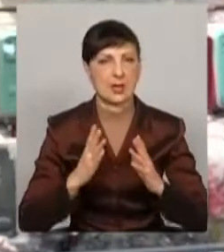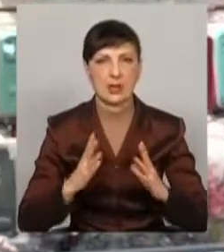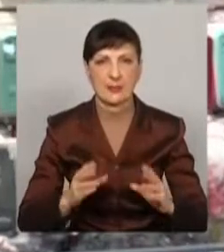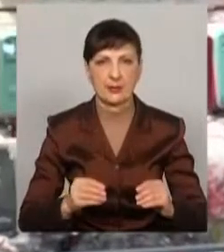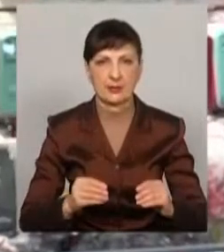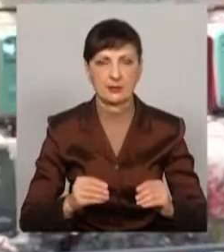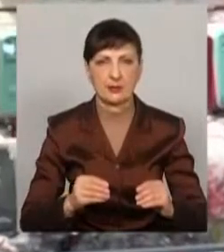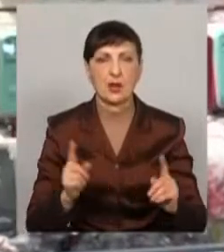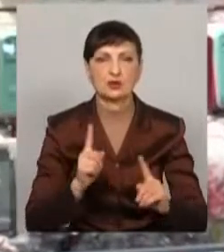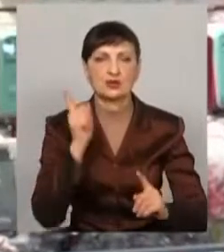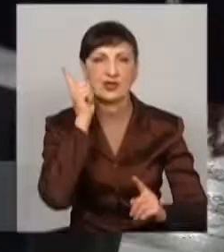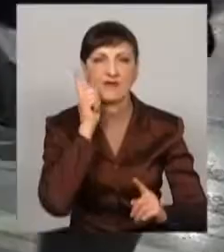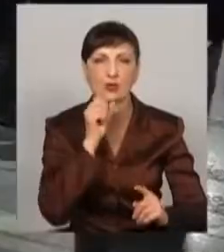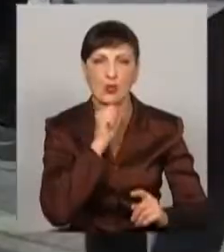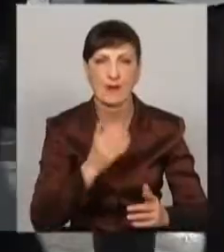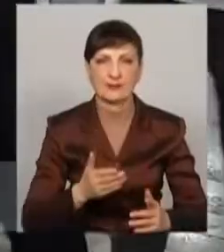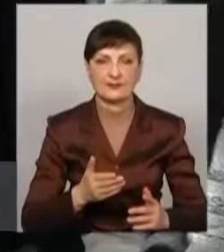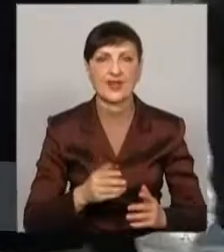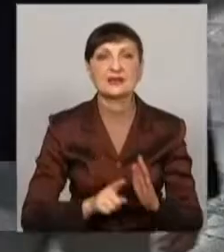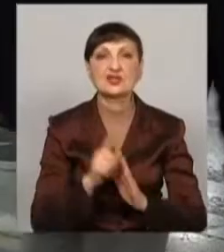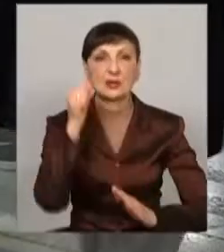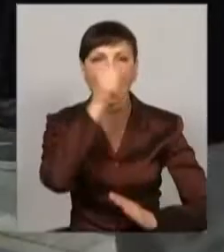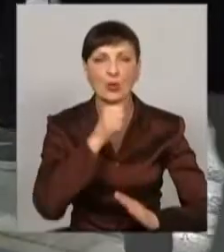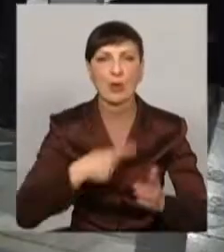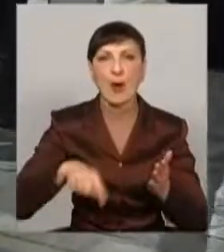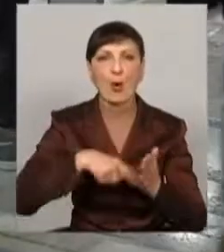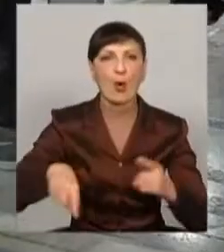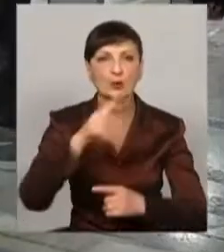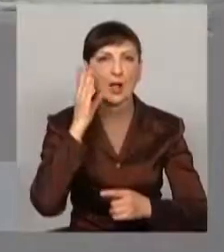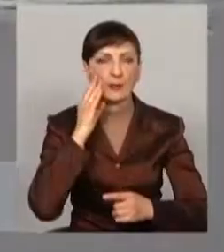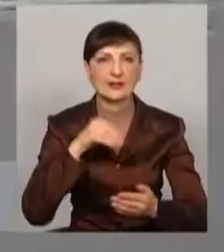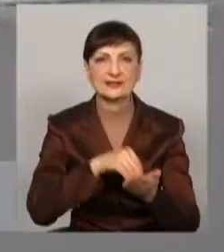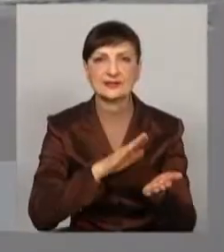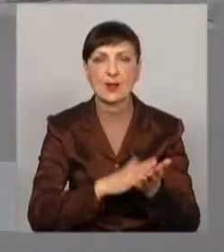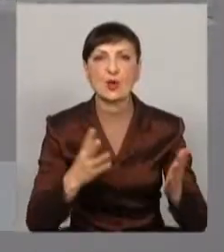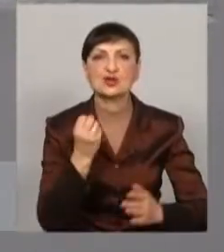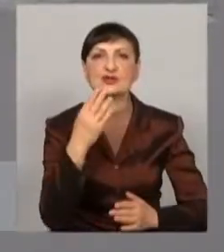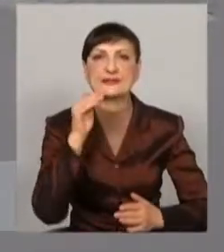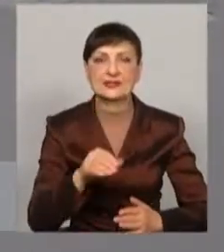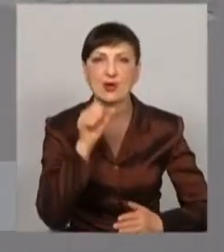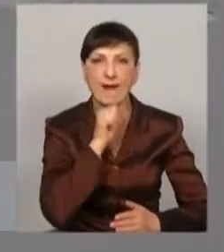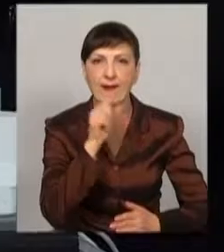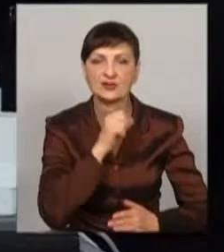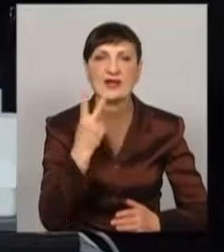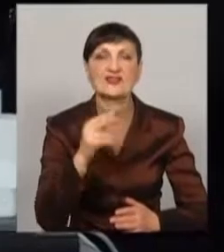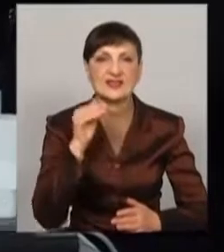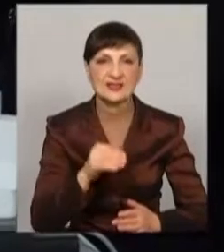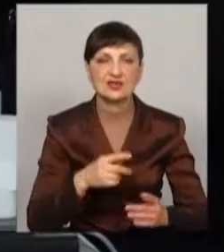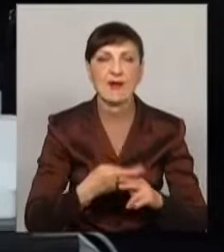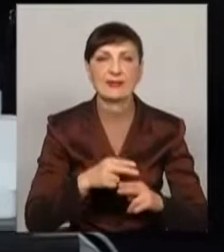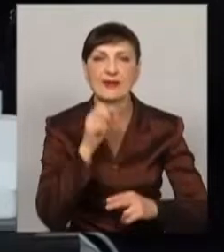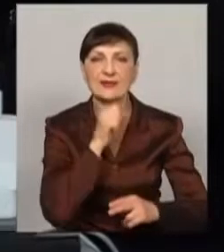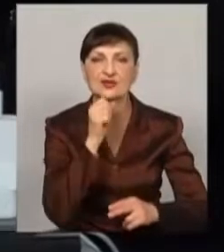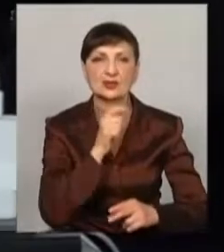проблемы, что телефон краденый. К слову, с начала года по городу зарегистрировано более 14 тысяч краж. Более 2 тысяч из них – это